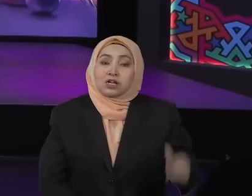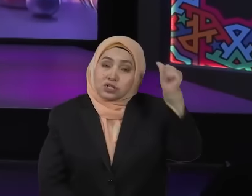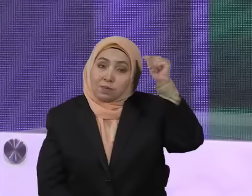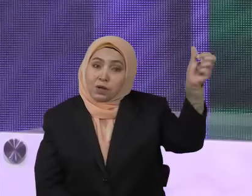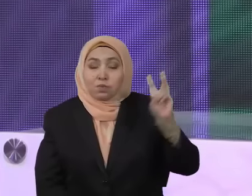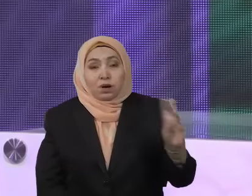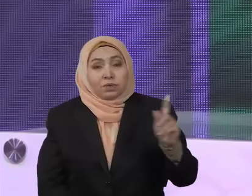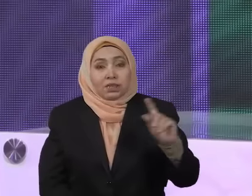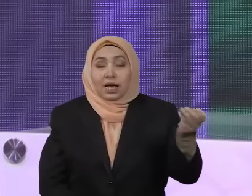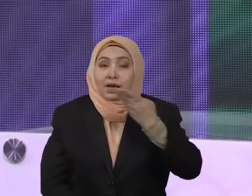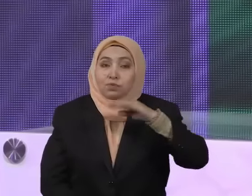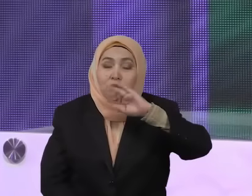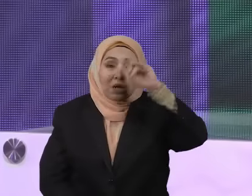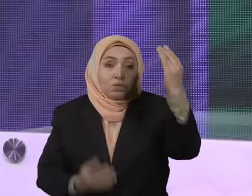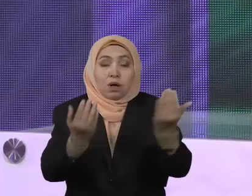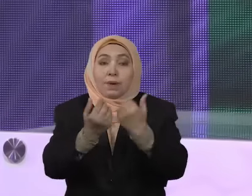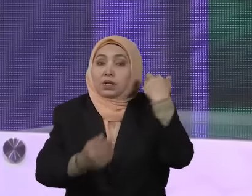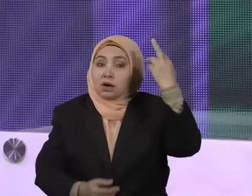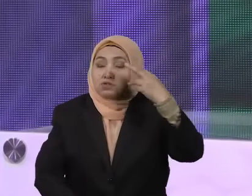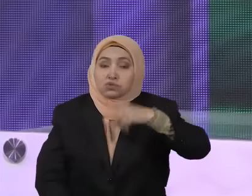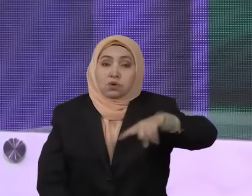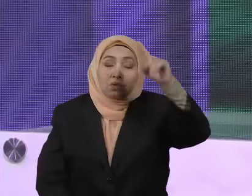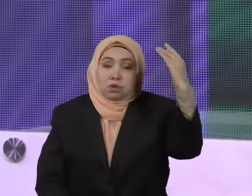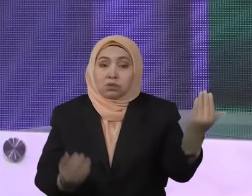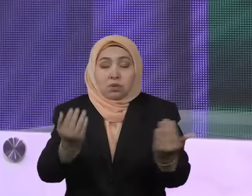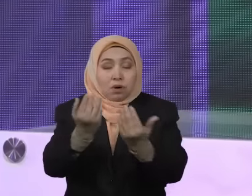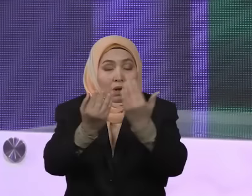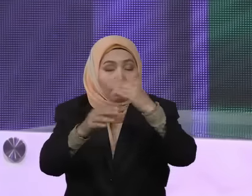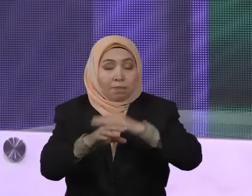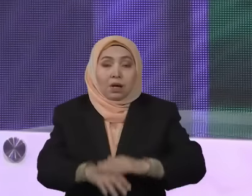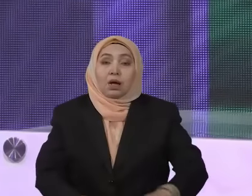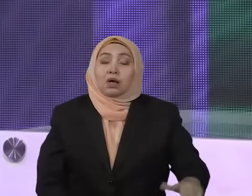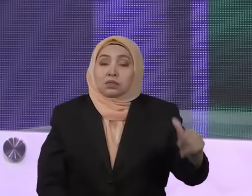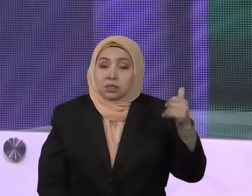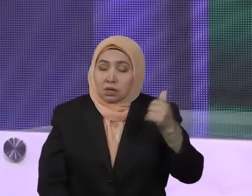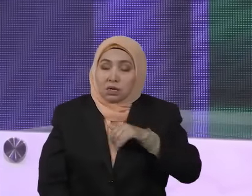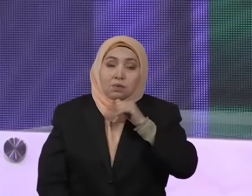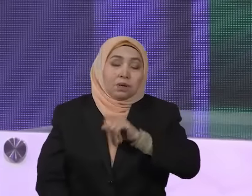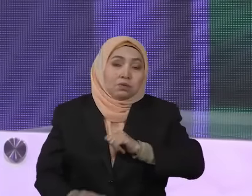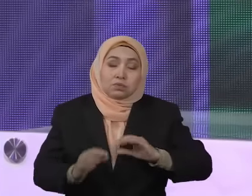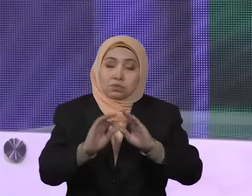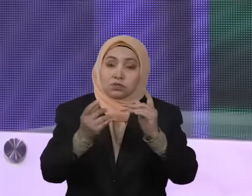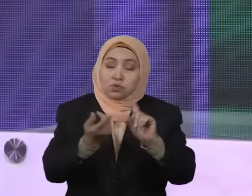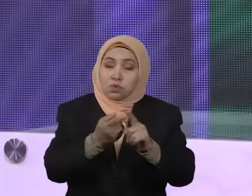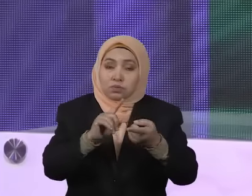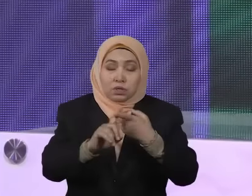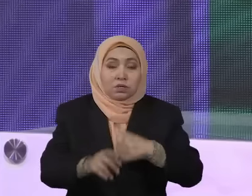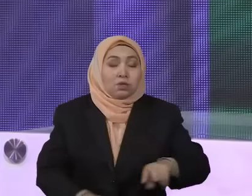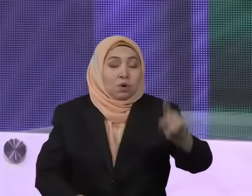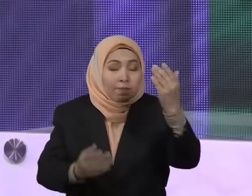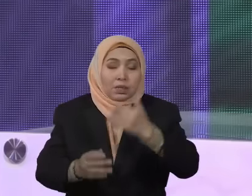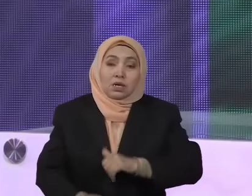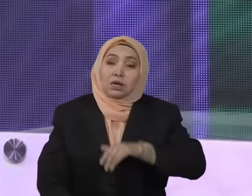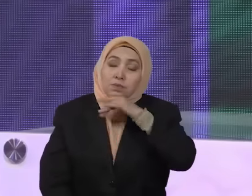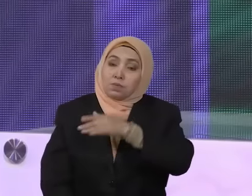Assalamualaikum warahmatullahi wabarakatuh. Alhamdulillah wassalatu wassalamu ala Rasulillah wa ala alihi wa man walah. Syahada la ilaha illallah, syahada Muhammadan abduhu wa rasuluhu. Allahumma salli